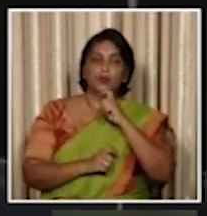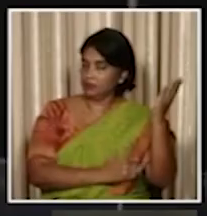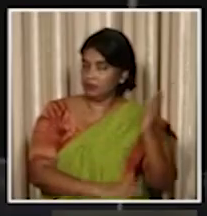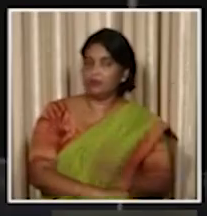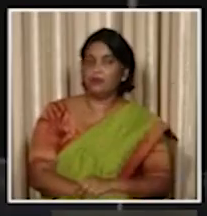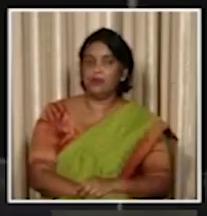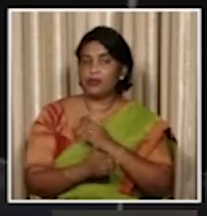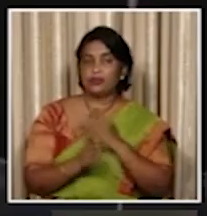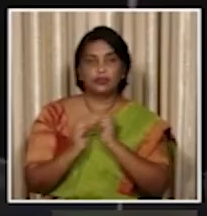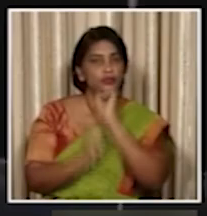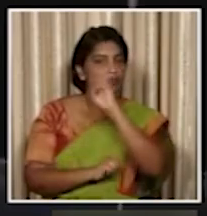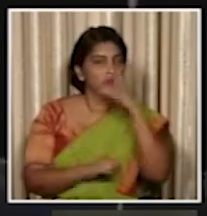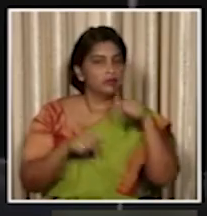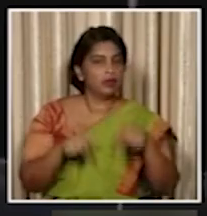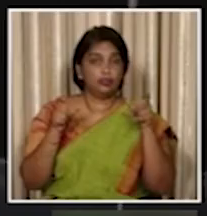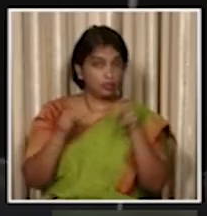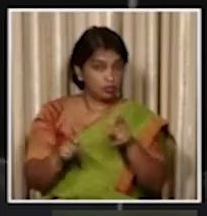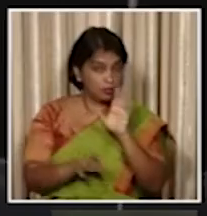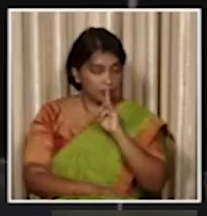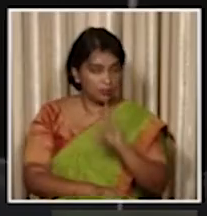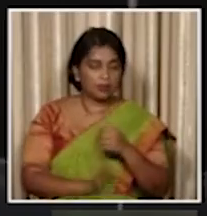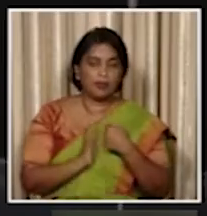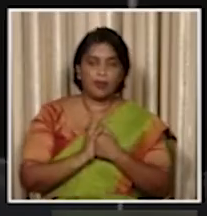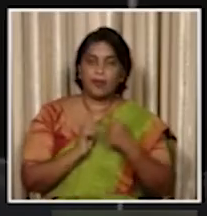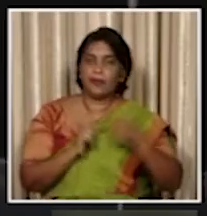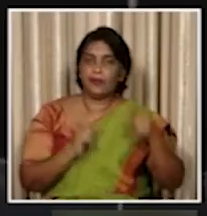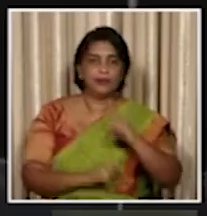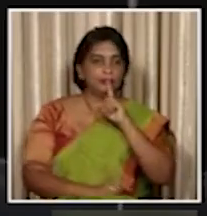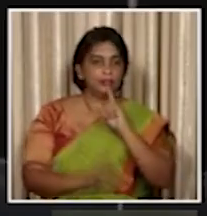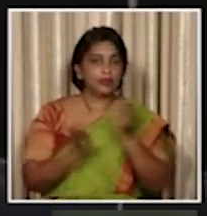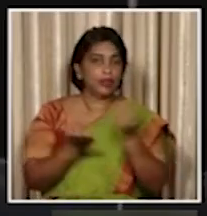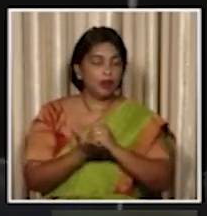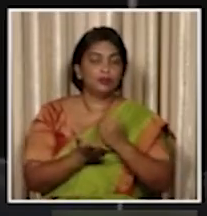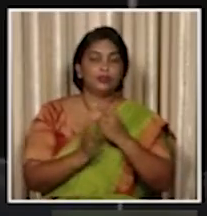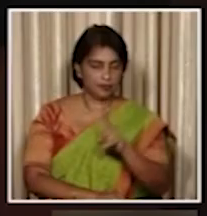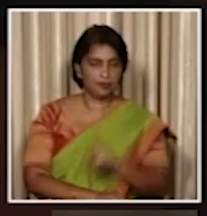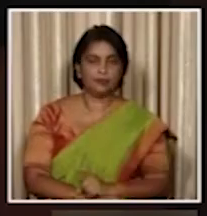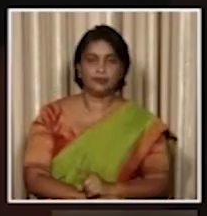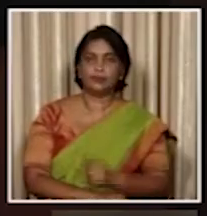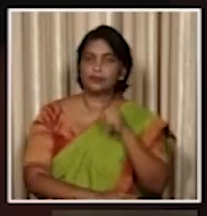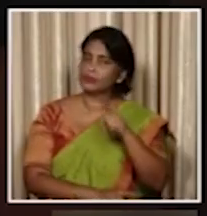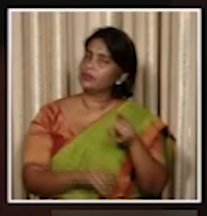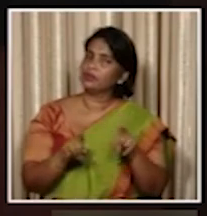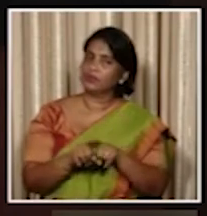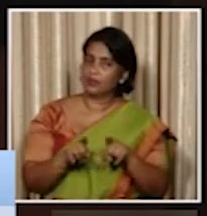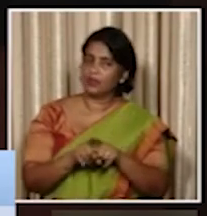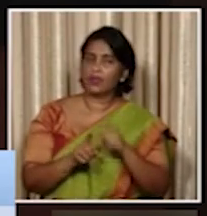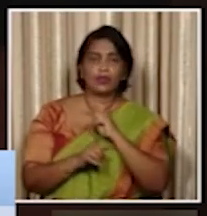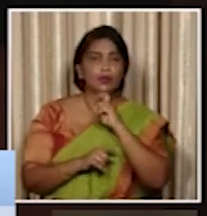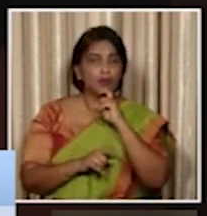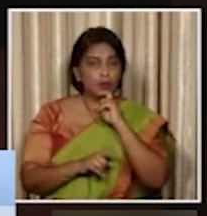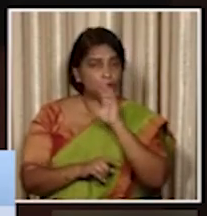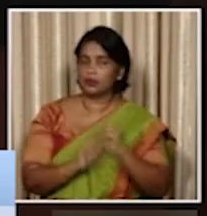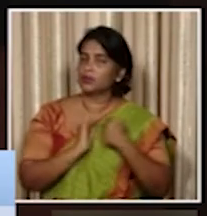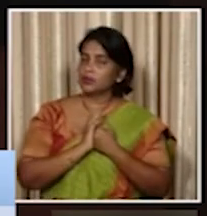කැන්වස් කළා. ඒක නිසා අද තහනම් නියෝගය දුන්නොත් ගරු විපක්ෂ නායකතුමා කියන ඉතුරු උපාධිධාරීන්ටත් පත්වීම් දෙන්න පුළුවන්. මීට අමතරව අධිකරණයේ